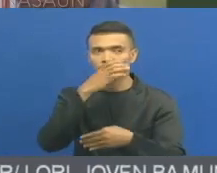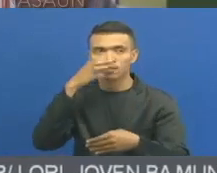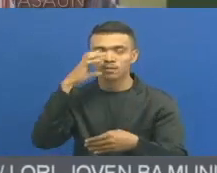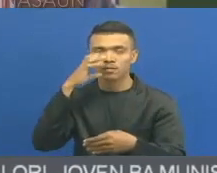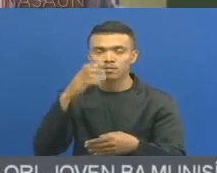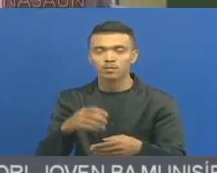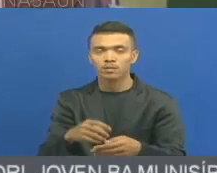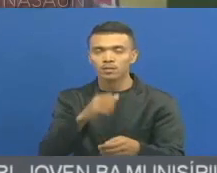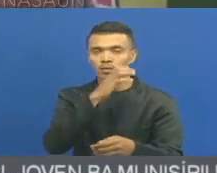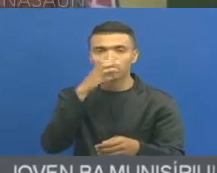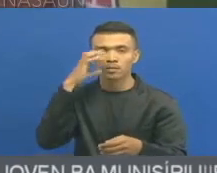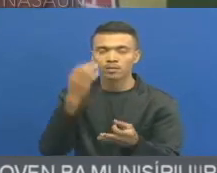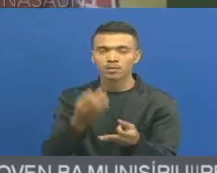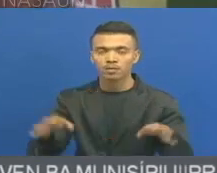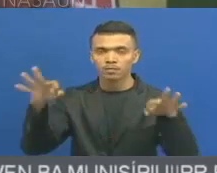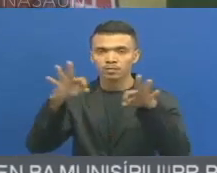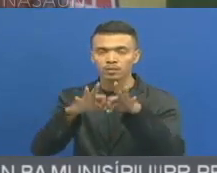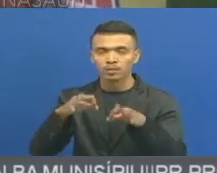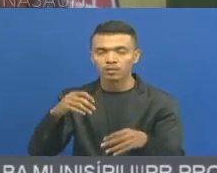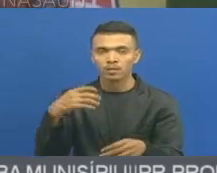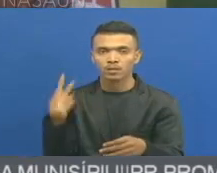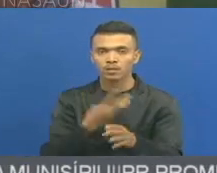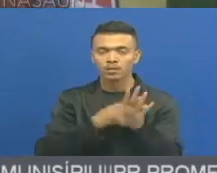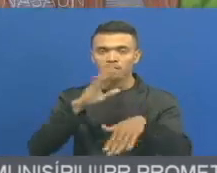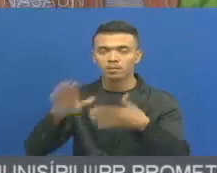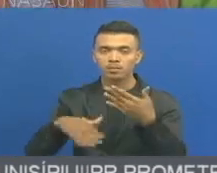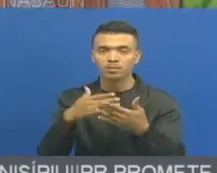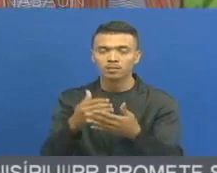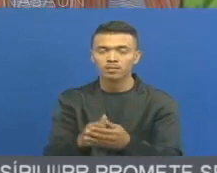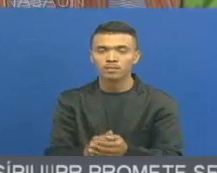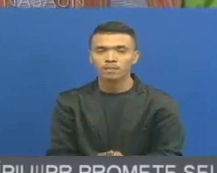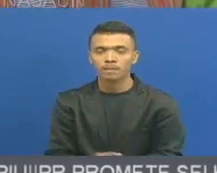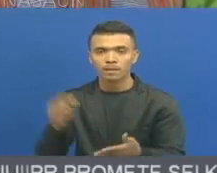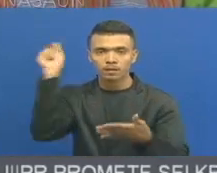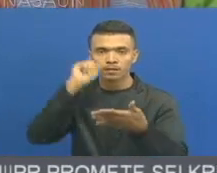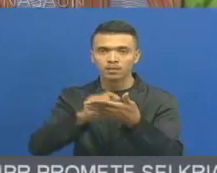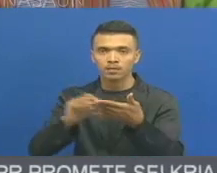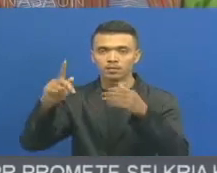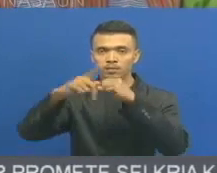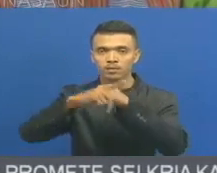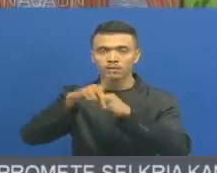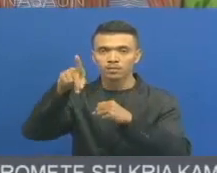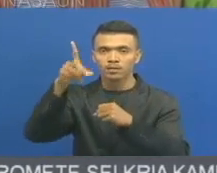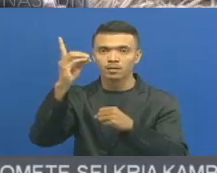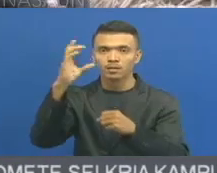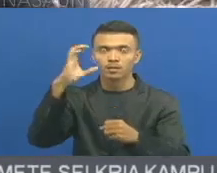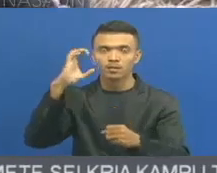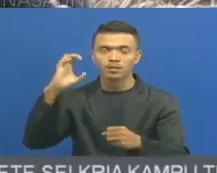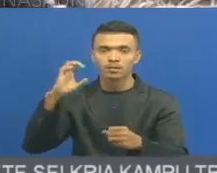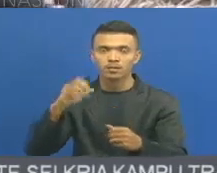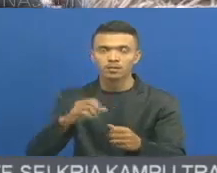tapi sektor agrikultura esensial tiba, tapi itu betul-betul itu important sekali betulnya. Sekretaris Jeral Partido Demokrata